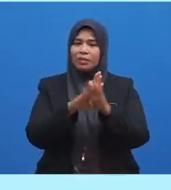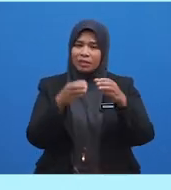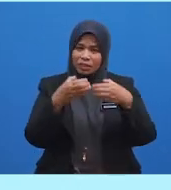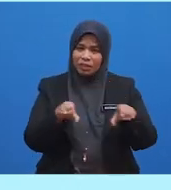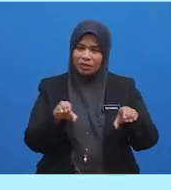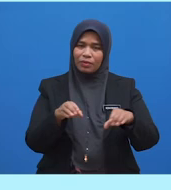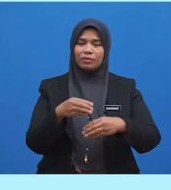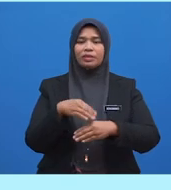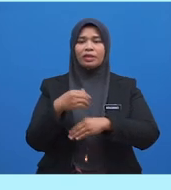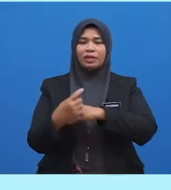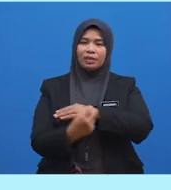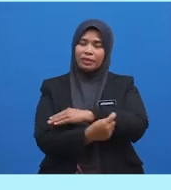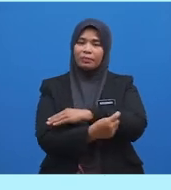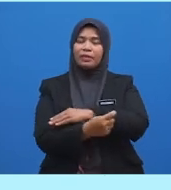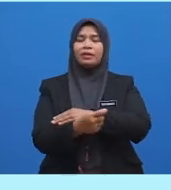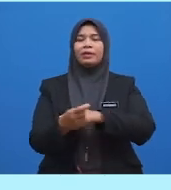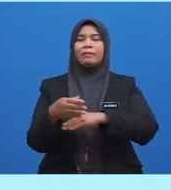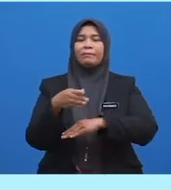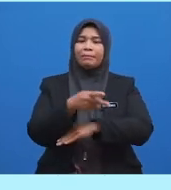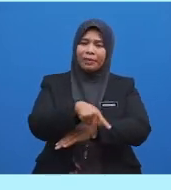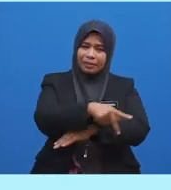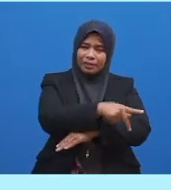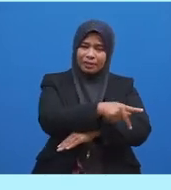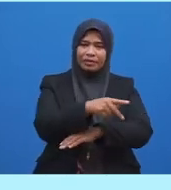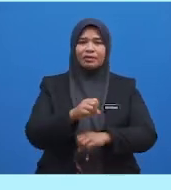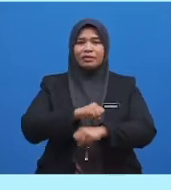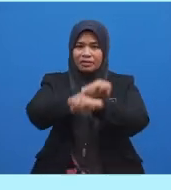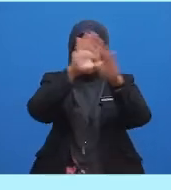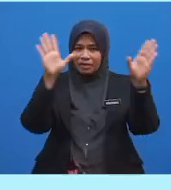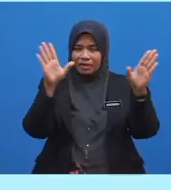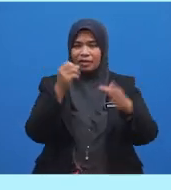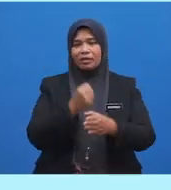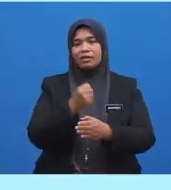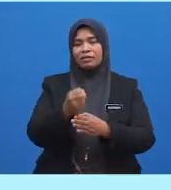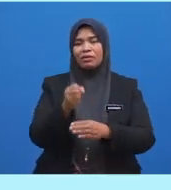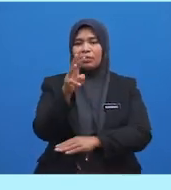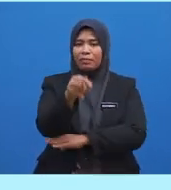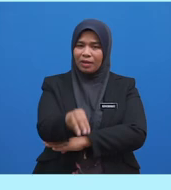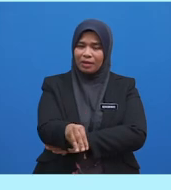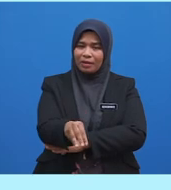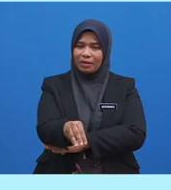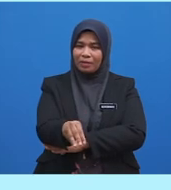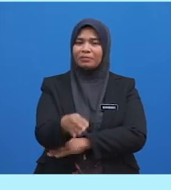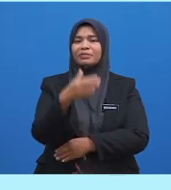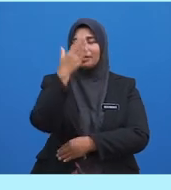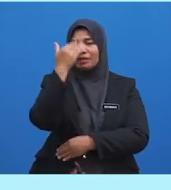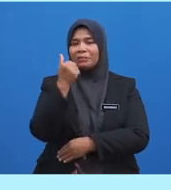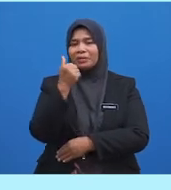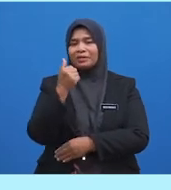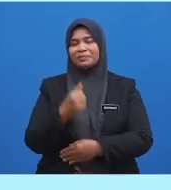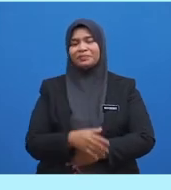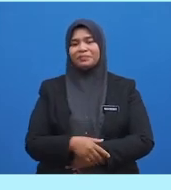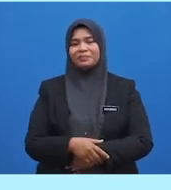tepi pantai siang atau malam Kenapa ya